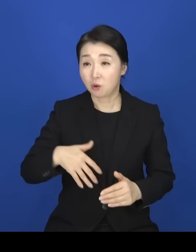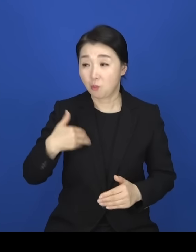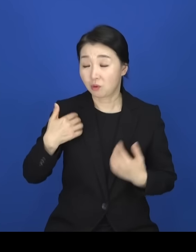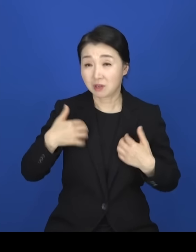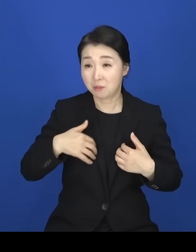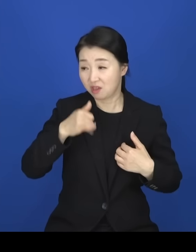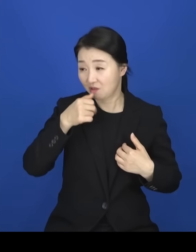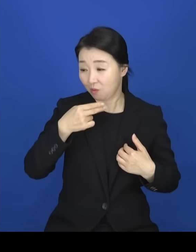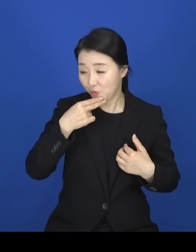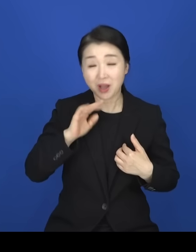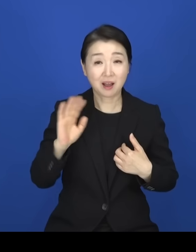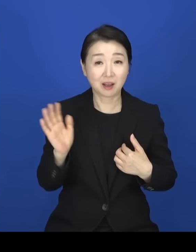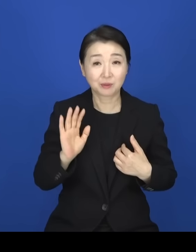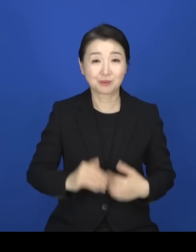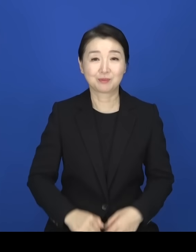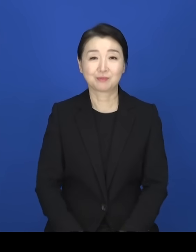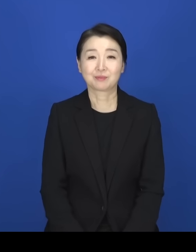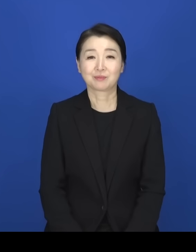재미있고 재미없고보다